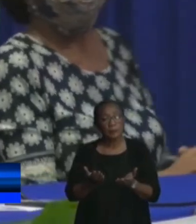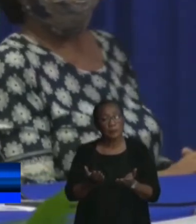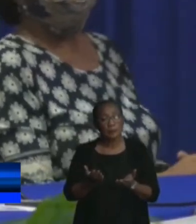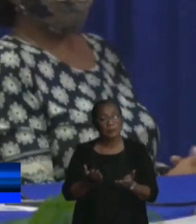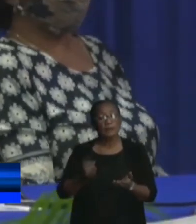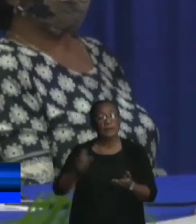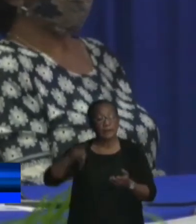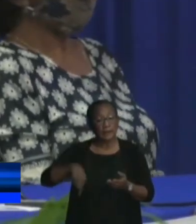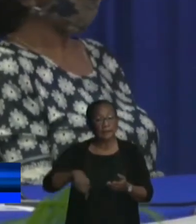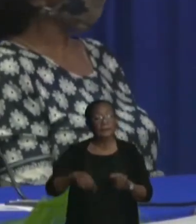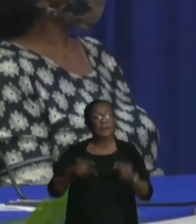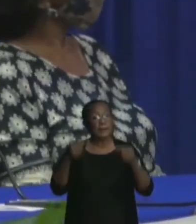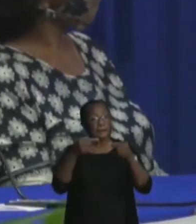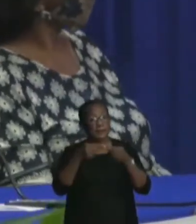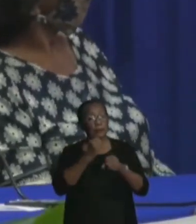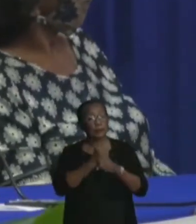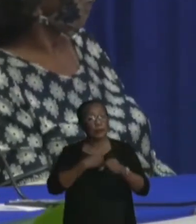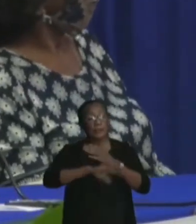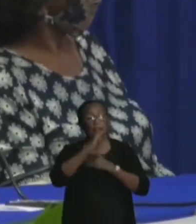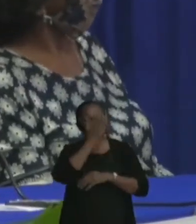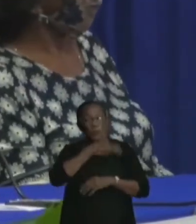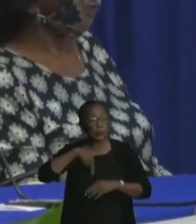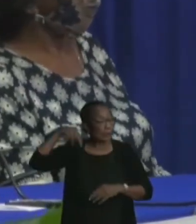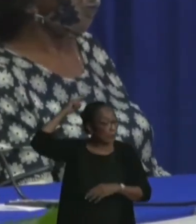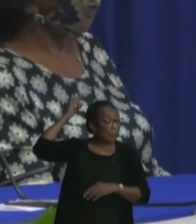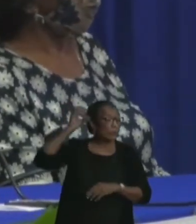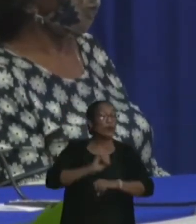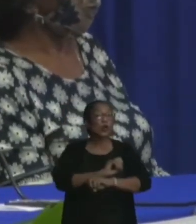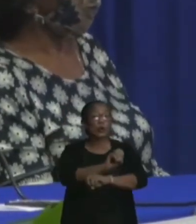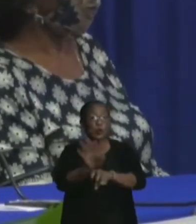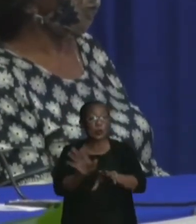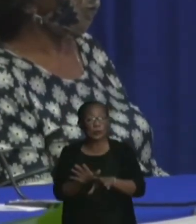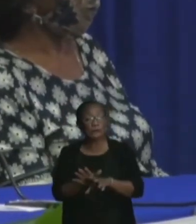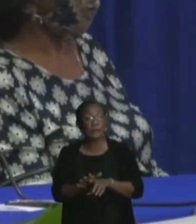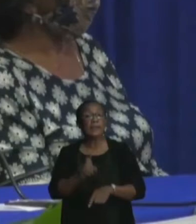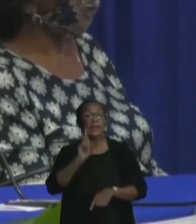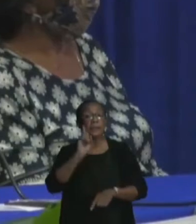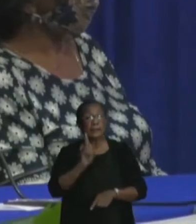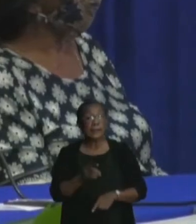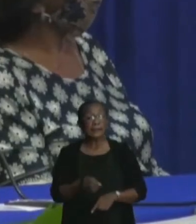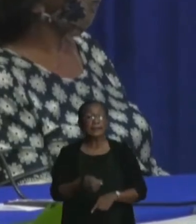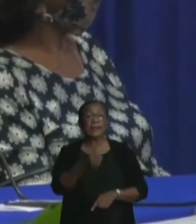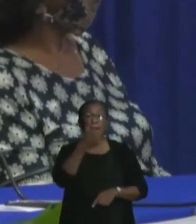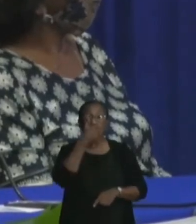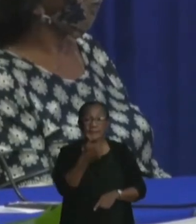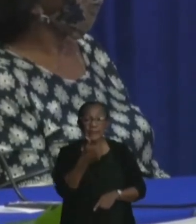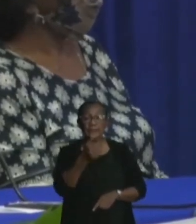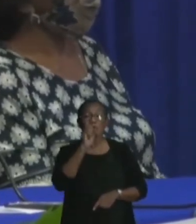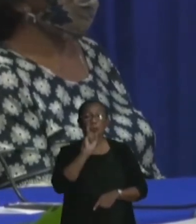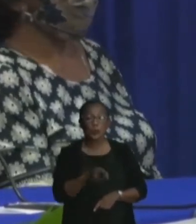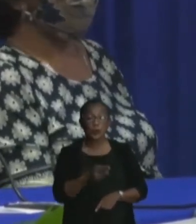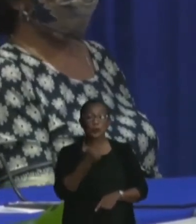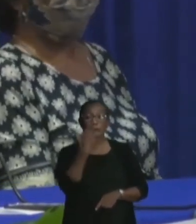PCR's doen in Suriname voor coronavirus, dat er